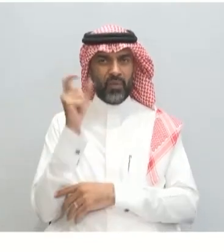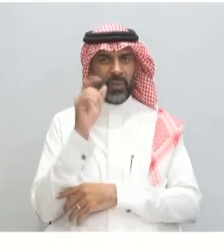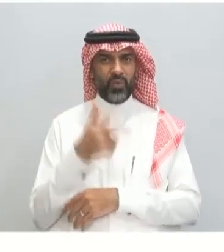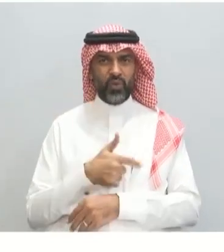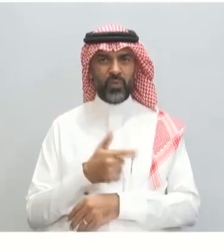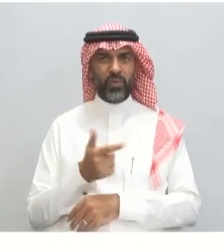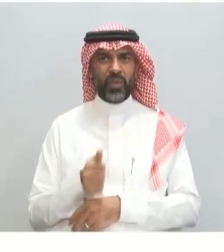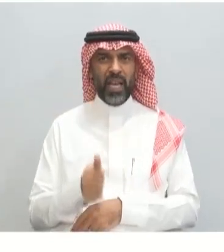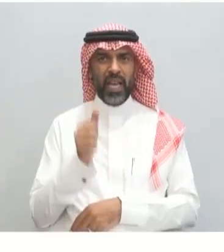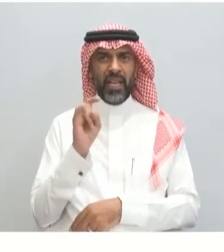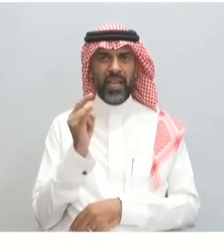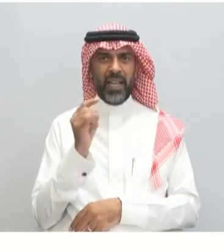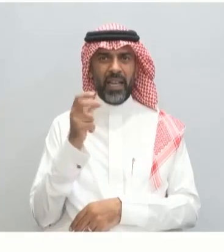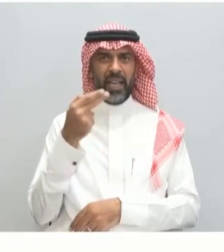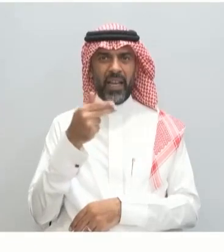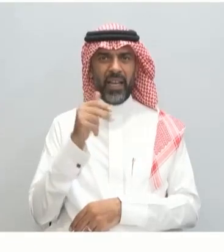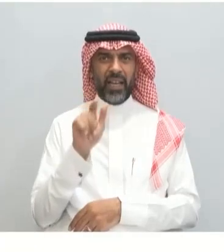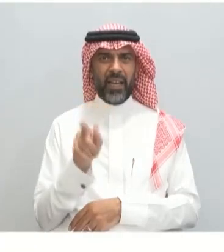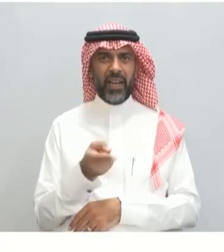وتحدثوا عن كرويه